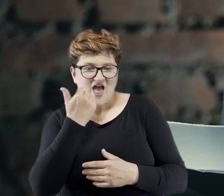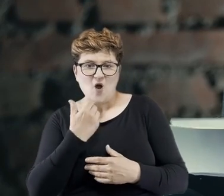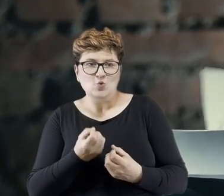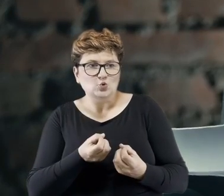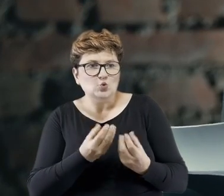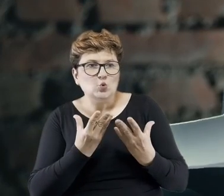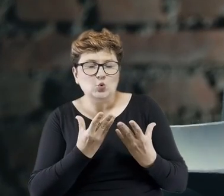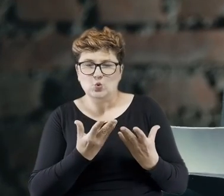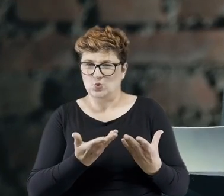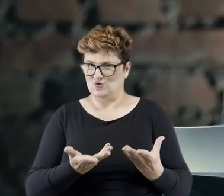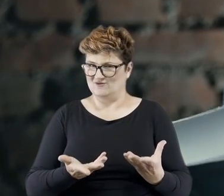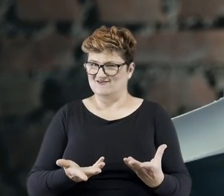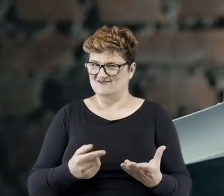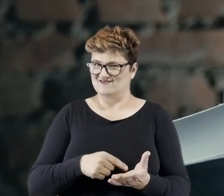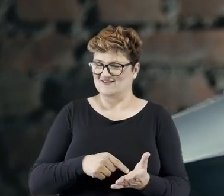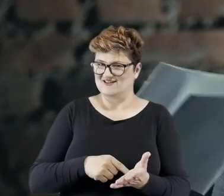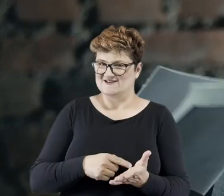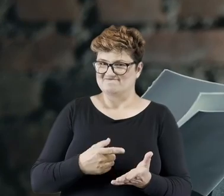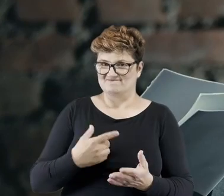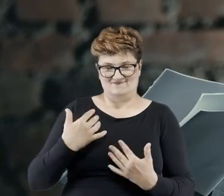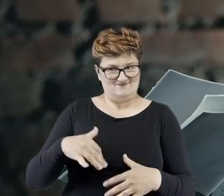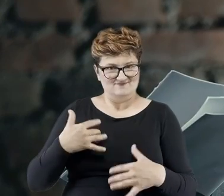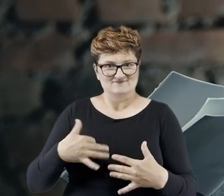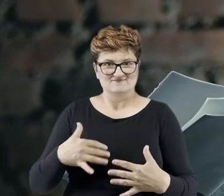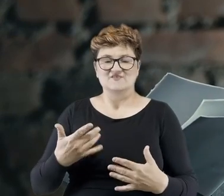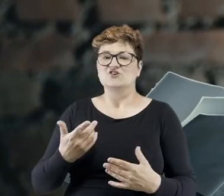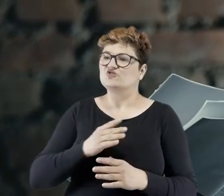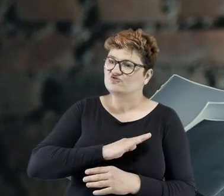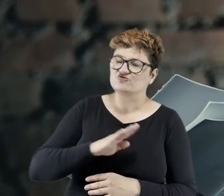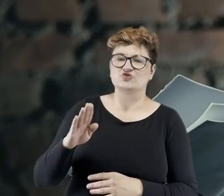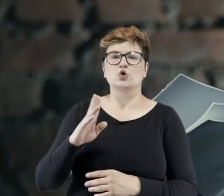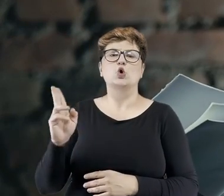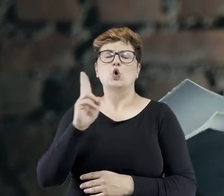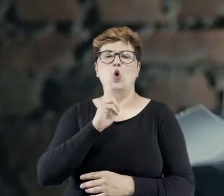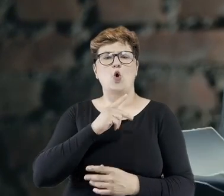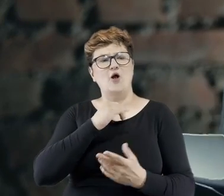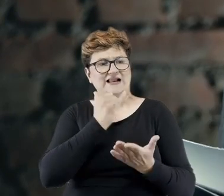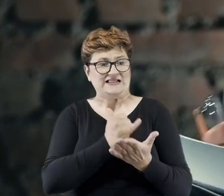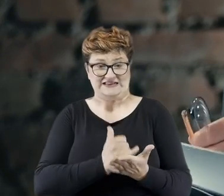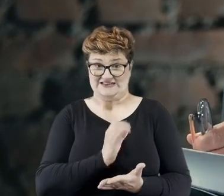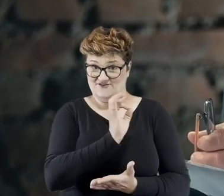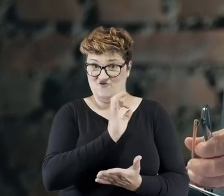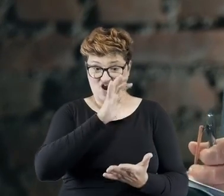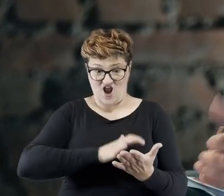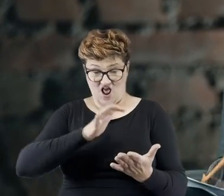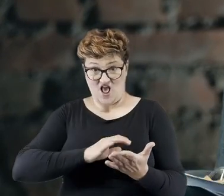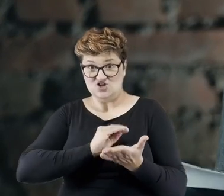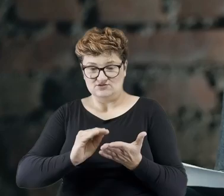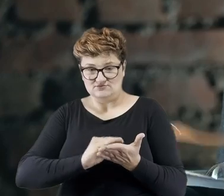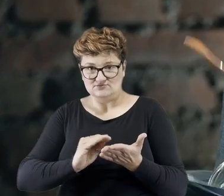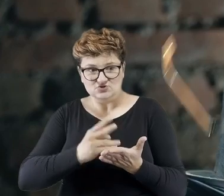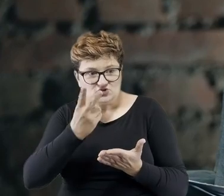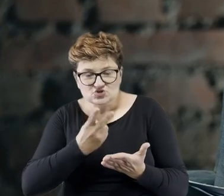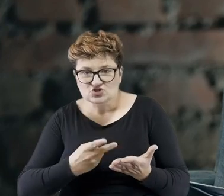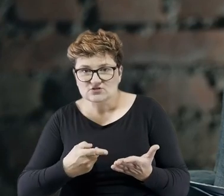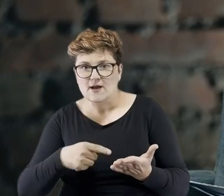Prawda? I to jest tym bardziej wstrząsające, że wszyscy, którzy chociaż przez chwilę przeczytali jej listy, to